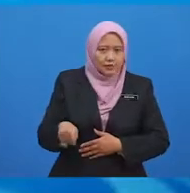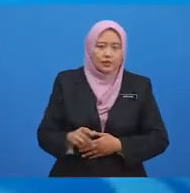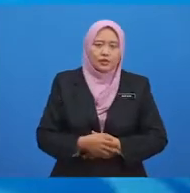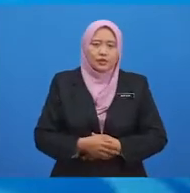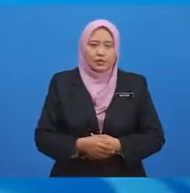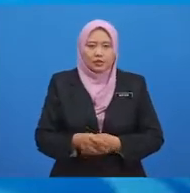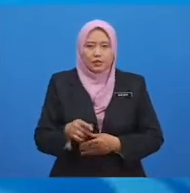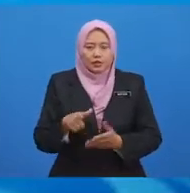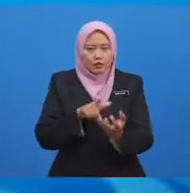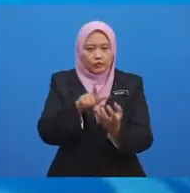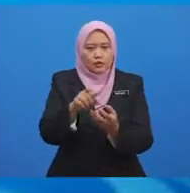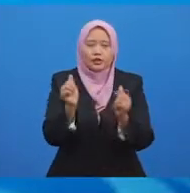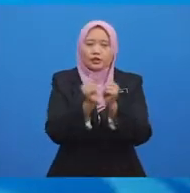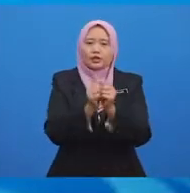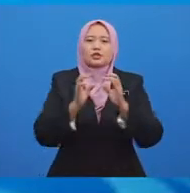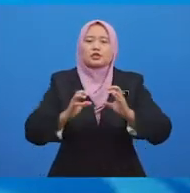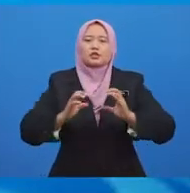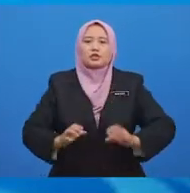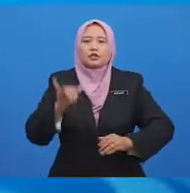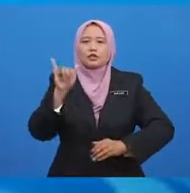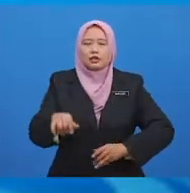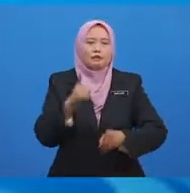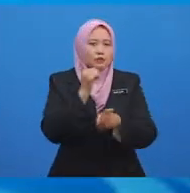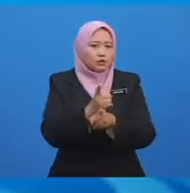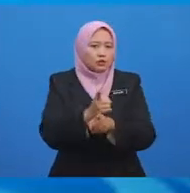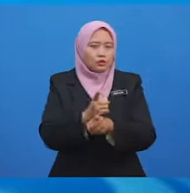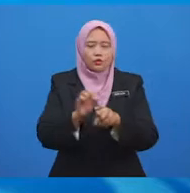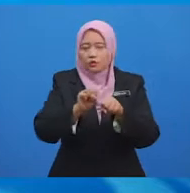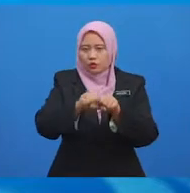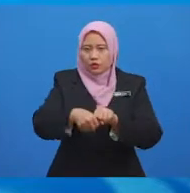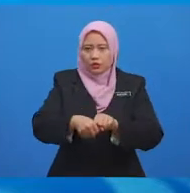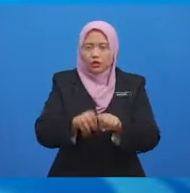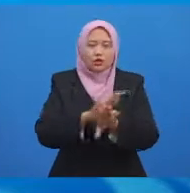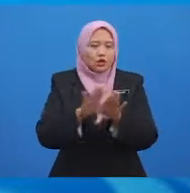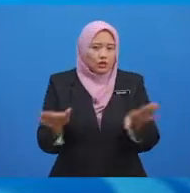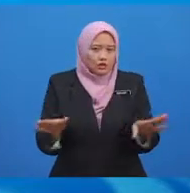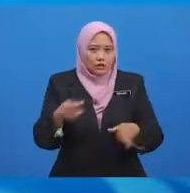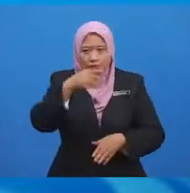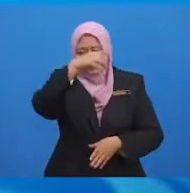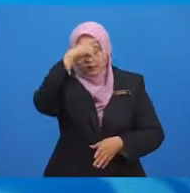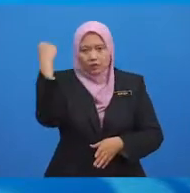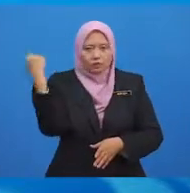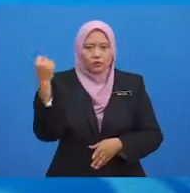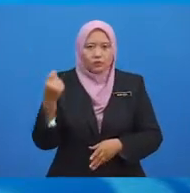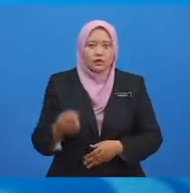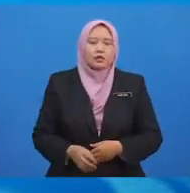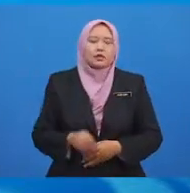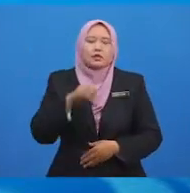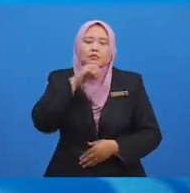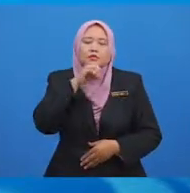yang betul supaya tidak menyebabkan masalah pencemaran